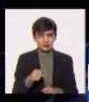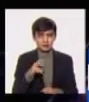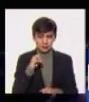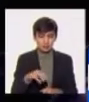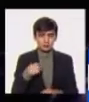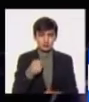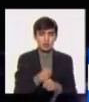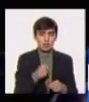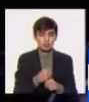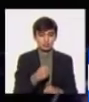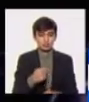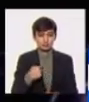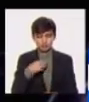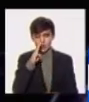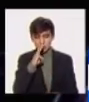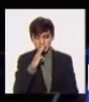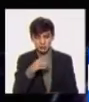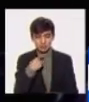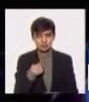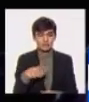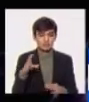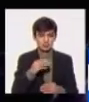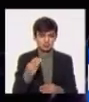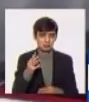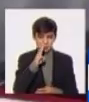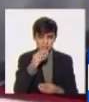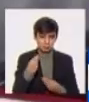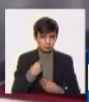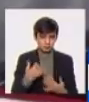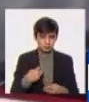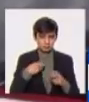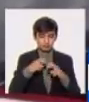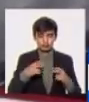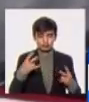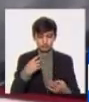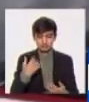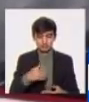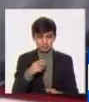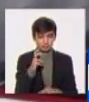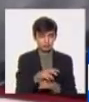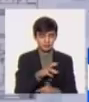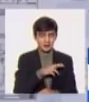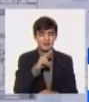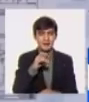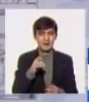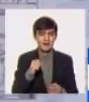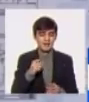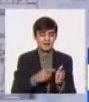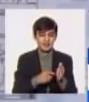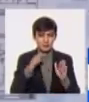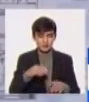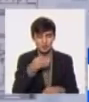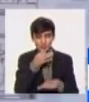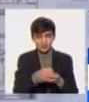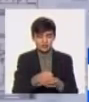мы работаем. Это наша зарплата, за это нам деньги платят. В компании «Теплотранзит Караганда» нам ответили, что произошло